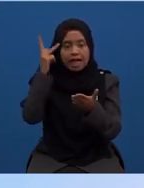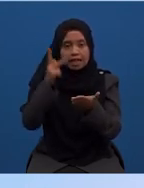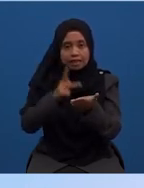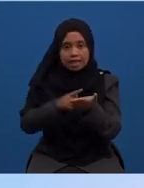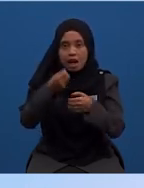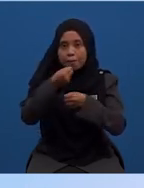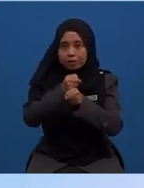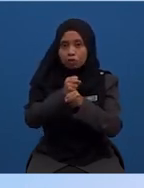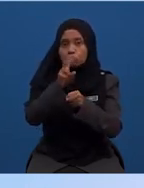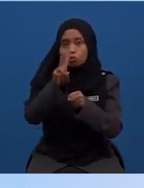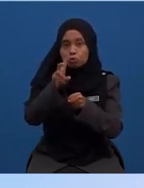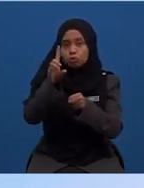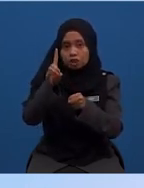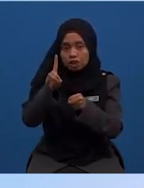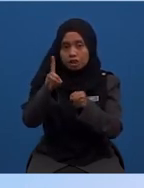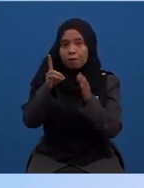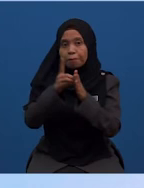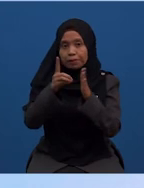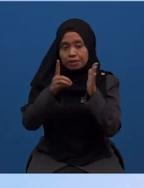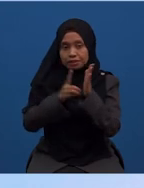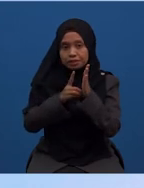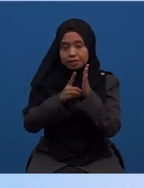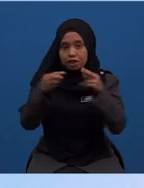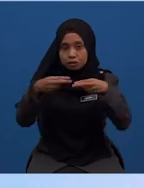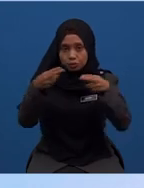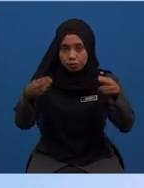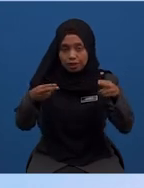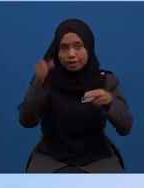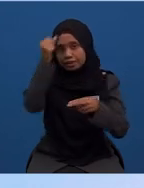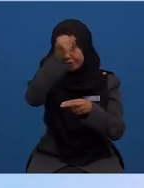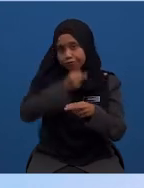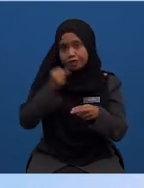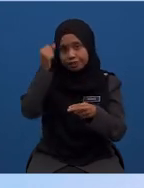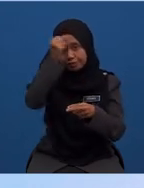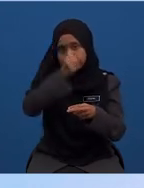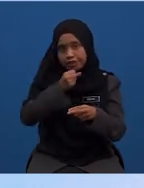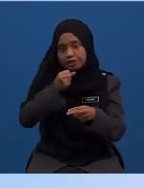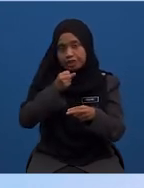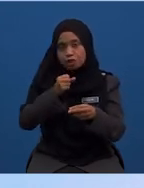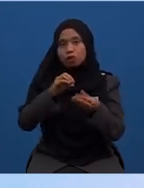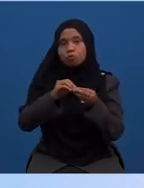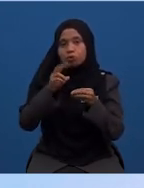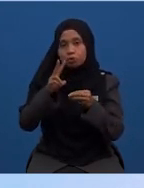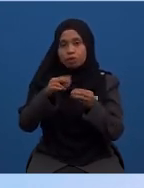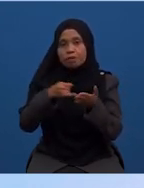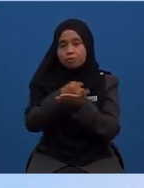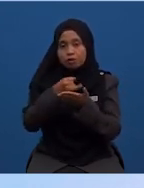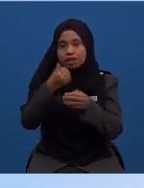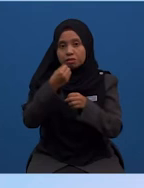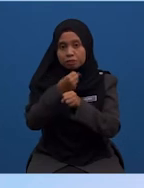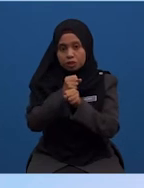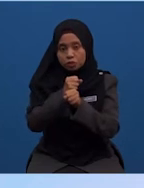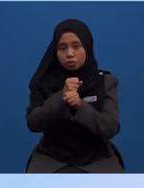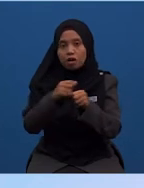pasti bentuk dua dimensi berdasarkan huraian ciri-cirinya. Kedua, melukis